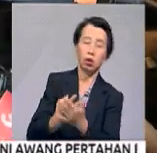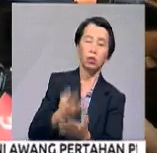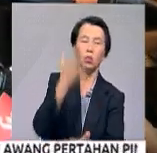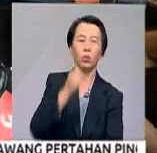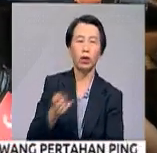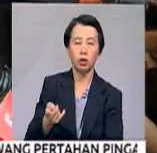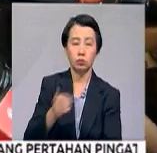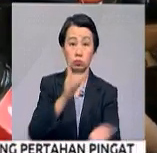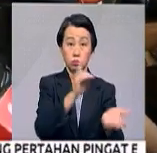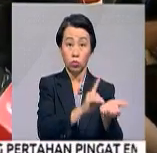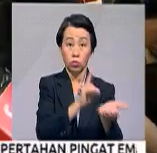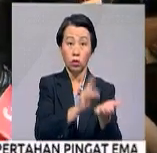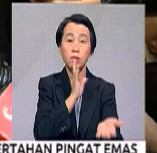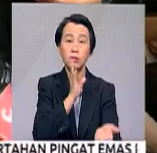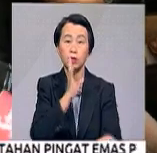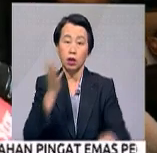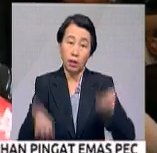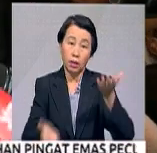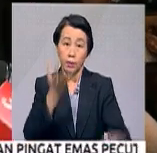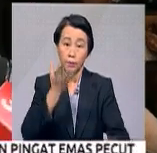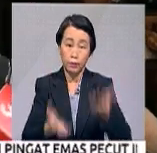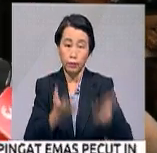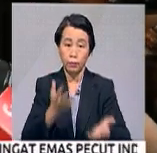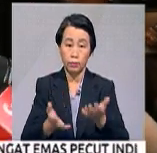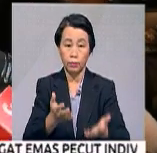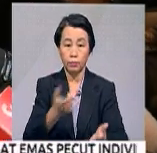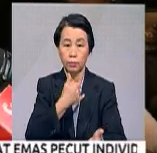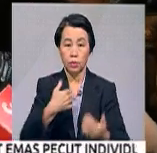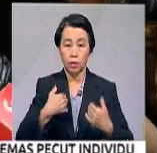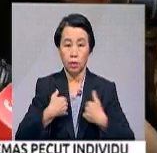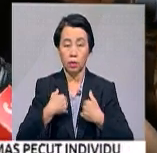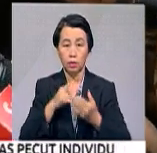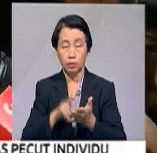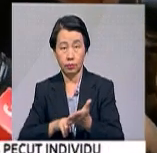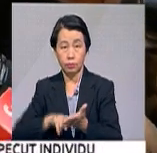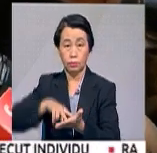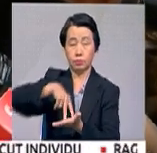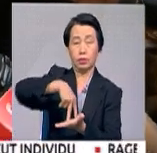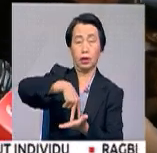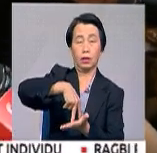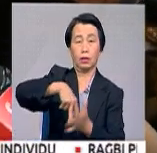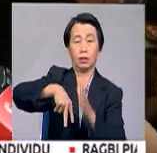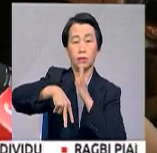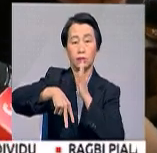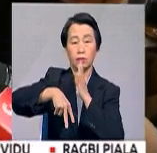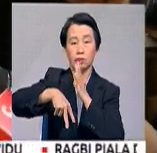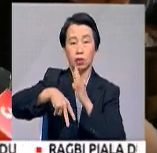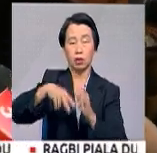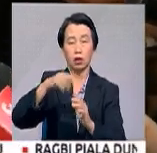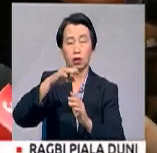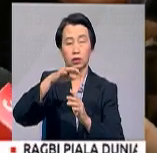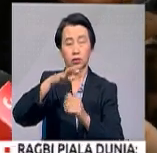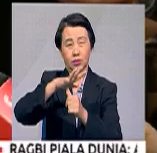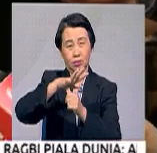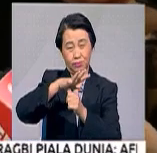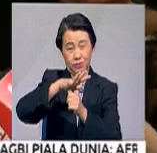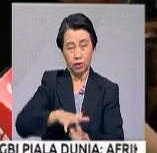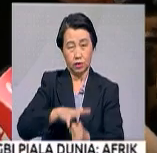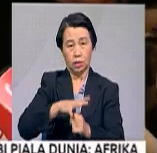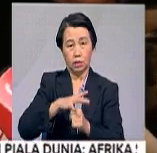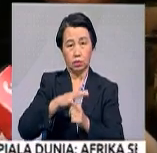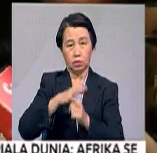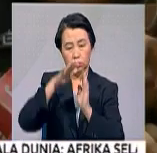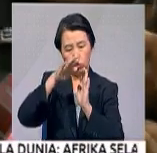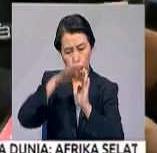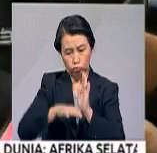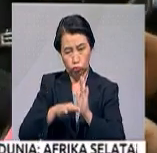Bawa sini, ada tahu kenapa awal lepas tadi kenapa? Doktor kata kemungkinan dia panggil syncopal attack. Bila you bangun, cakap, lepas tu dia blood pressure turun sikit, lepas tu dia macam pitam lah.